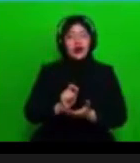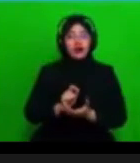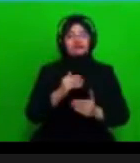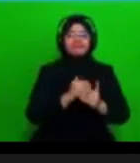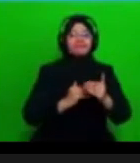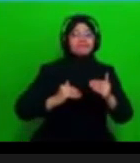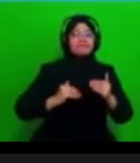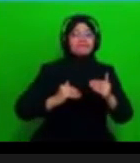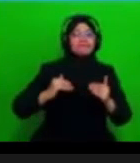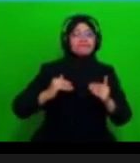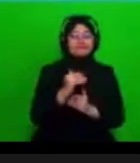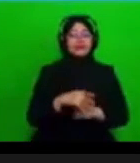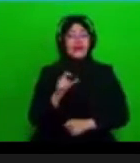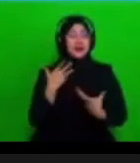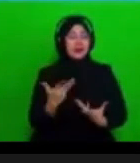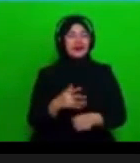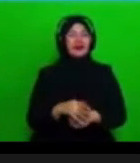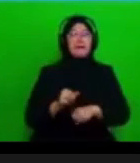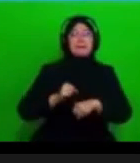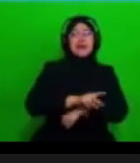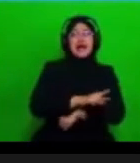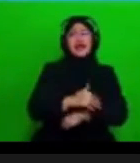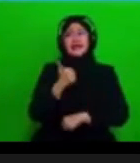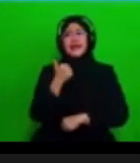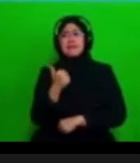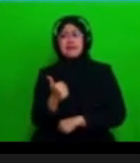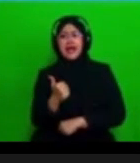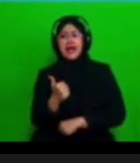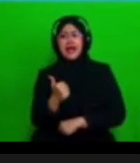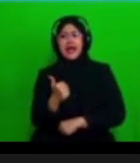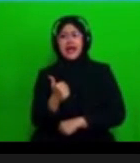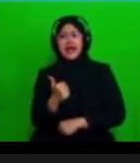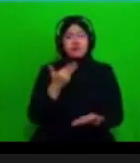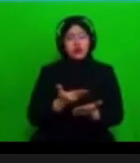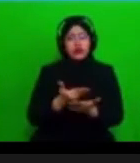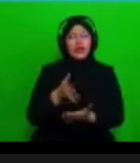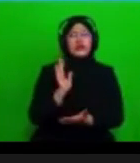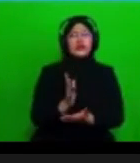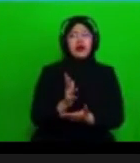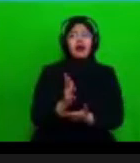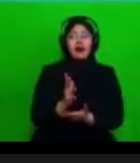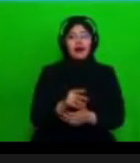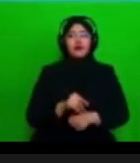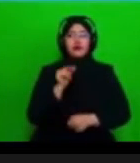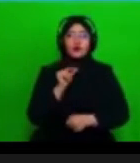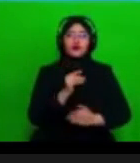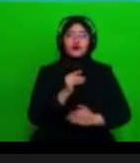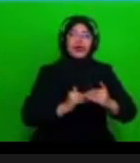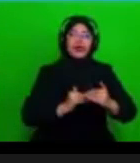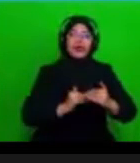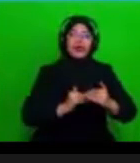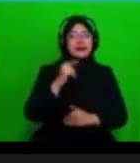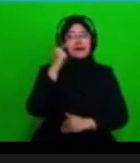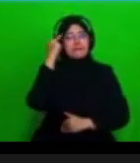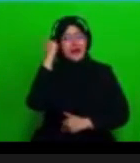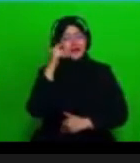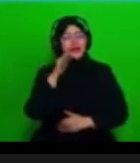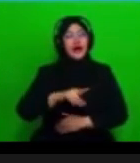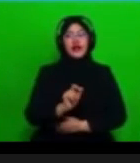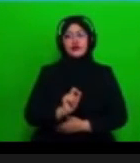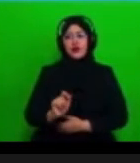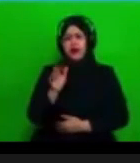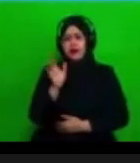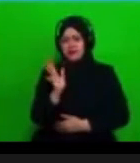Berdasarkan model-model atau praktek-praktek baik yang sudah terbukti efektif meningkatkan kualitas pembelajaran siswa. Itu